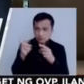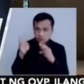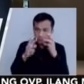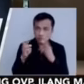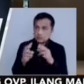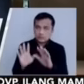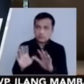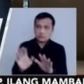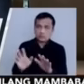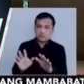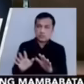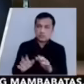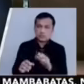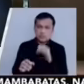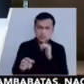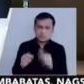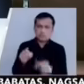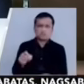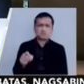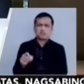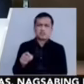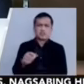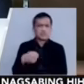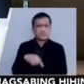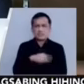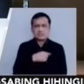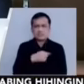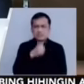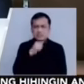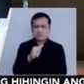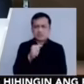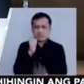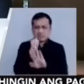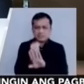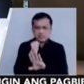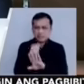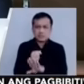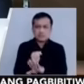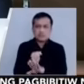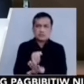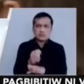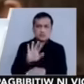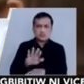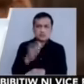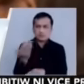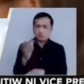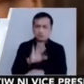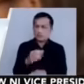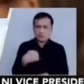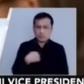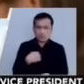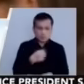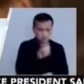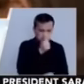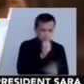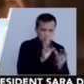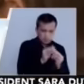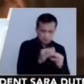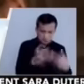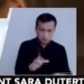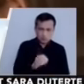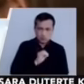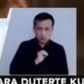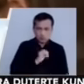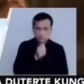dito ah hindi kami mga tridor kung an pag-uusapan do sa loob sa amin lang yan Pumayag na rin sig Go kaya